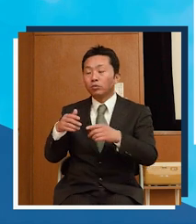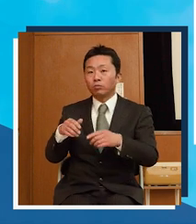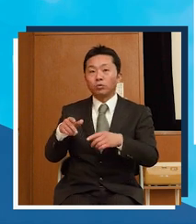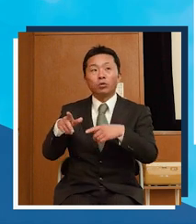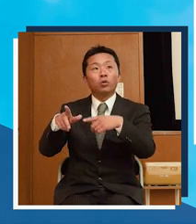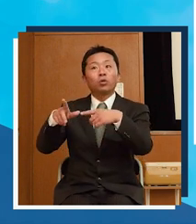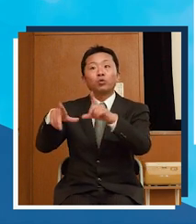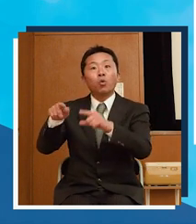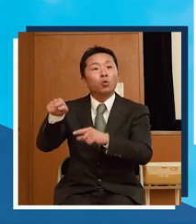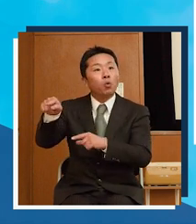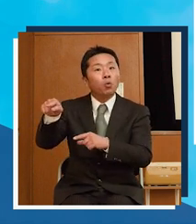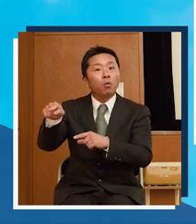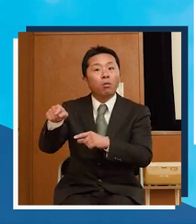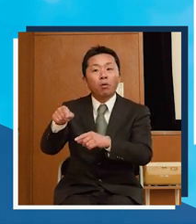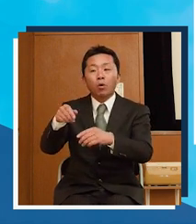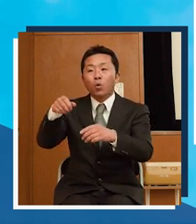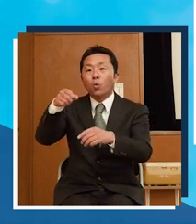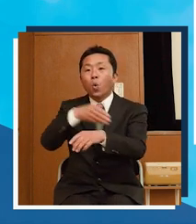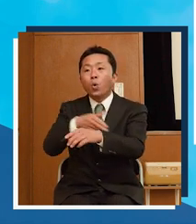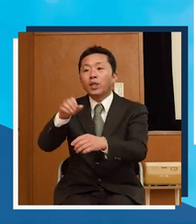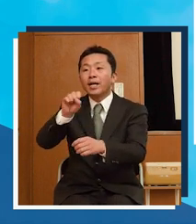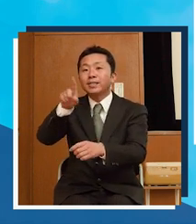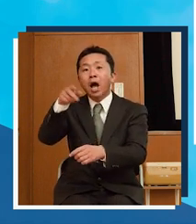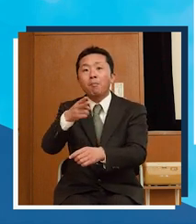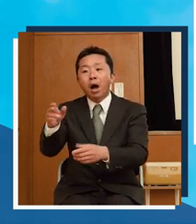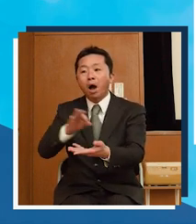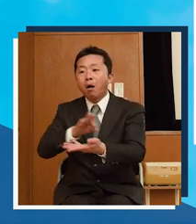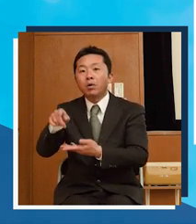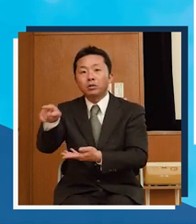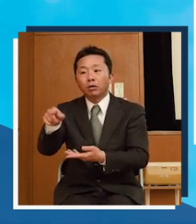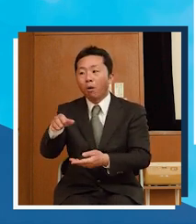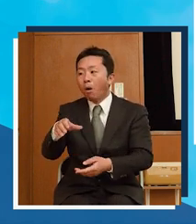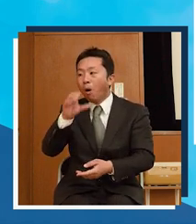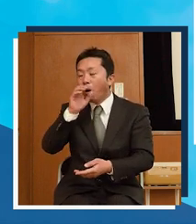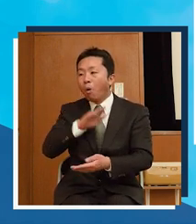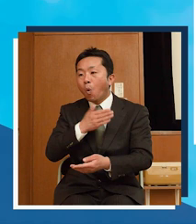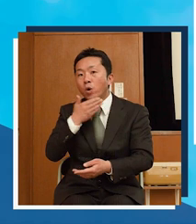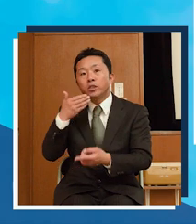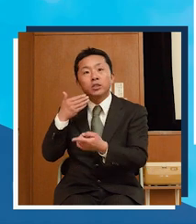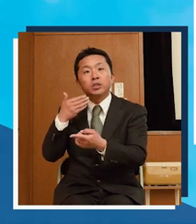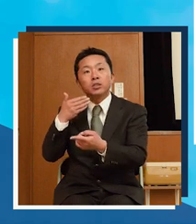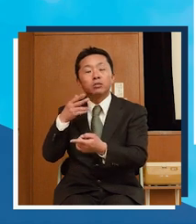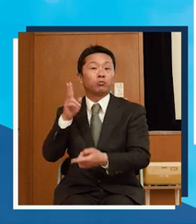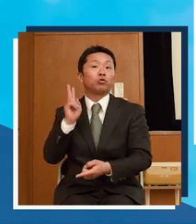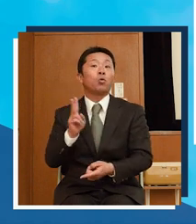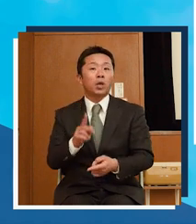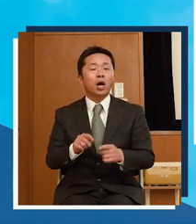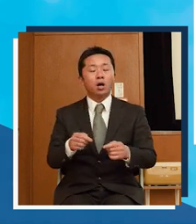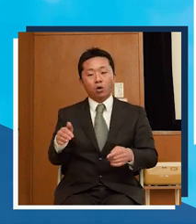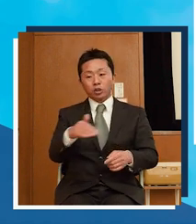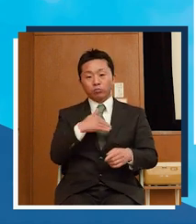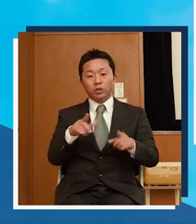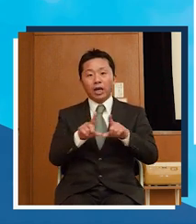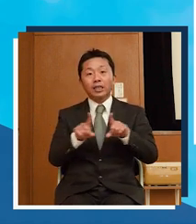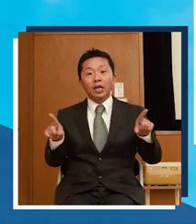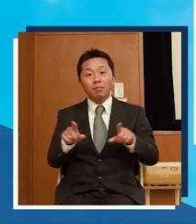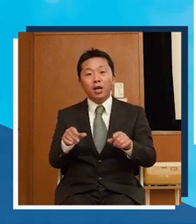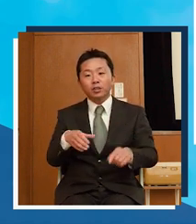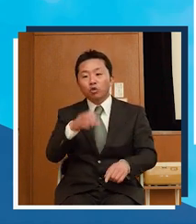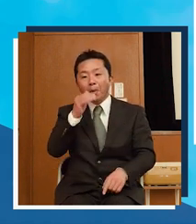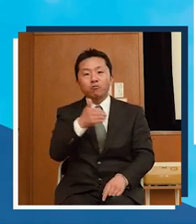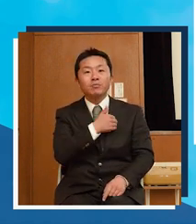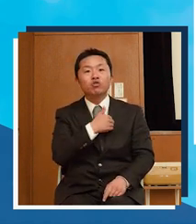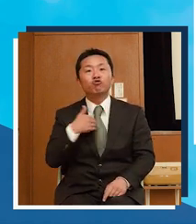販売しててピフ対応みたいなの書いてあって本当にびっくりしてそうやって自分たちが当たり前に飲める水